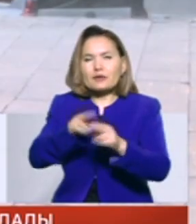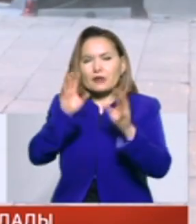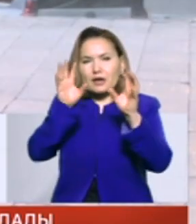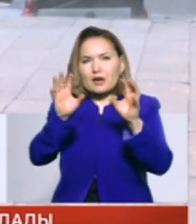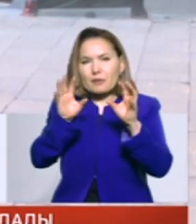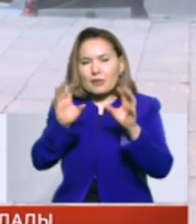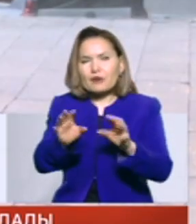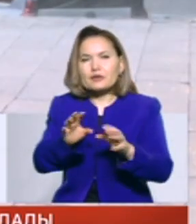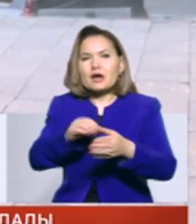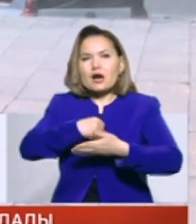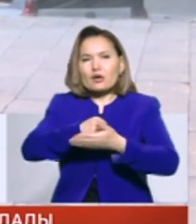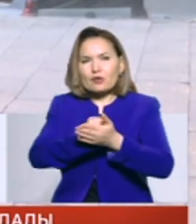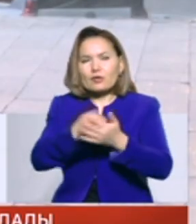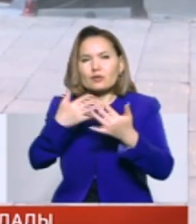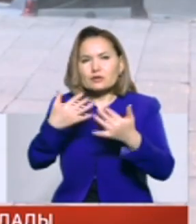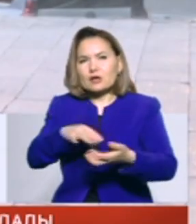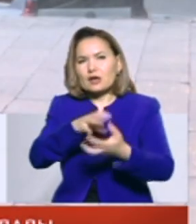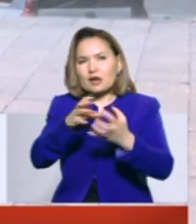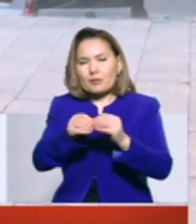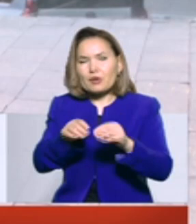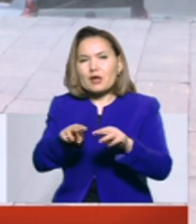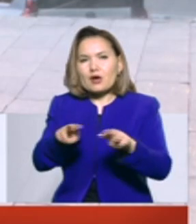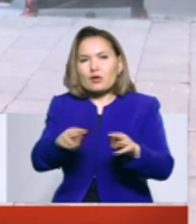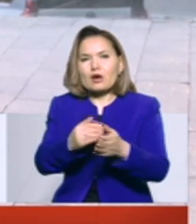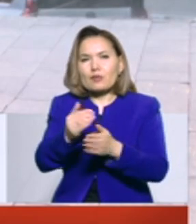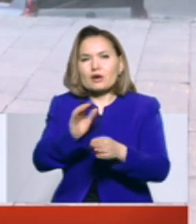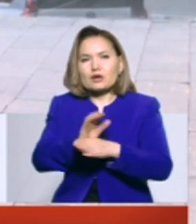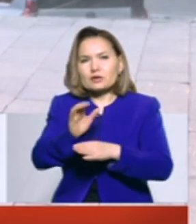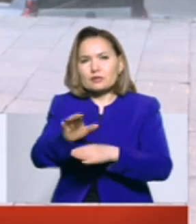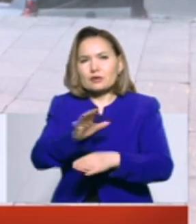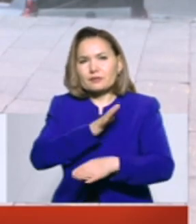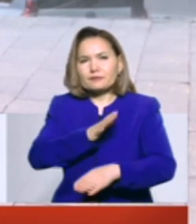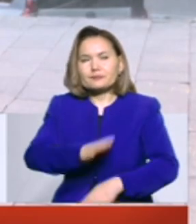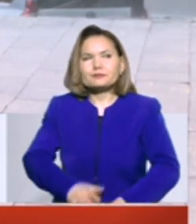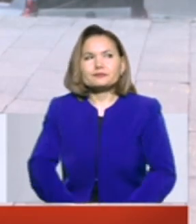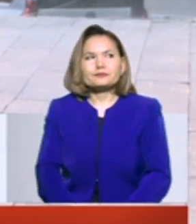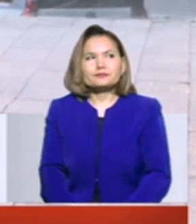заңды екінші оқылымда мақұлдап, сенаттың қарауына жіберді.